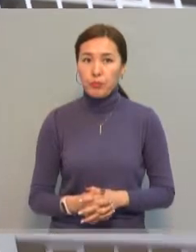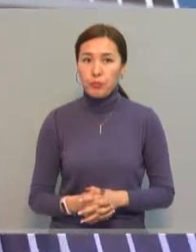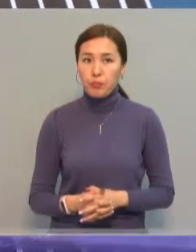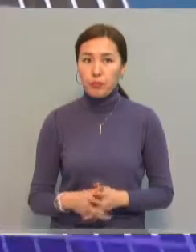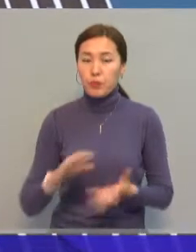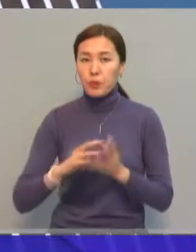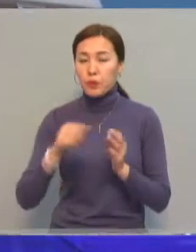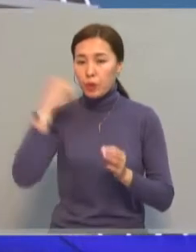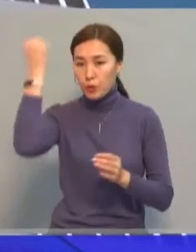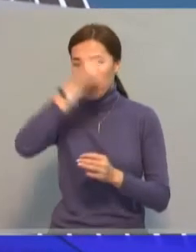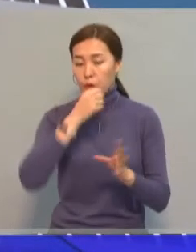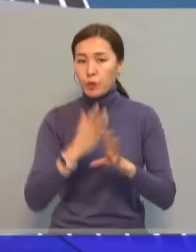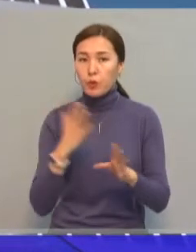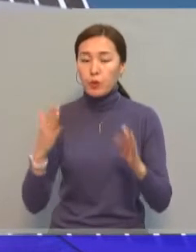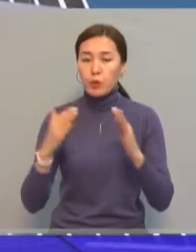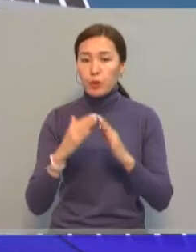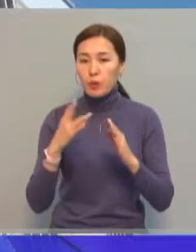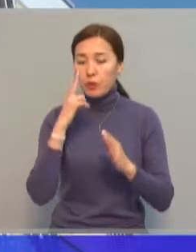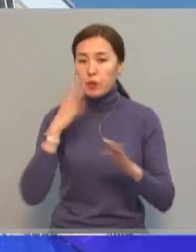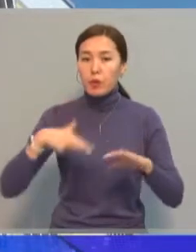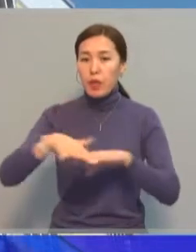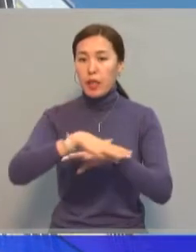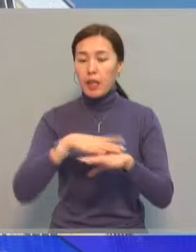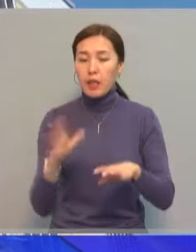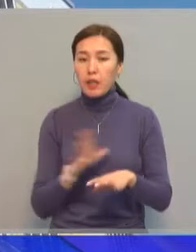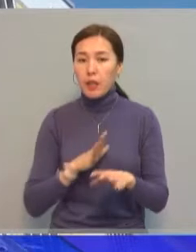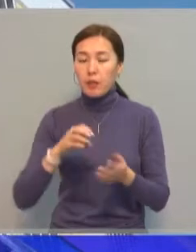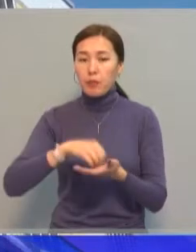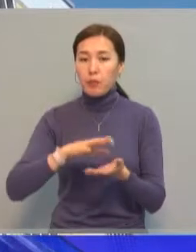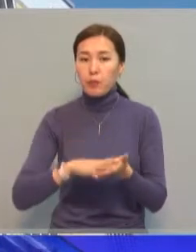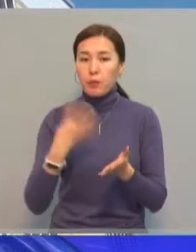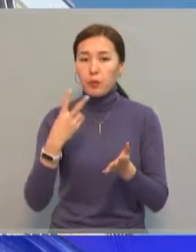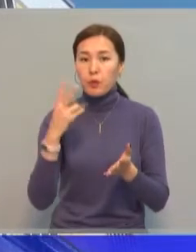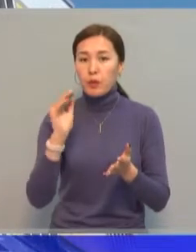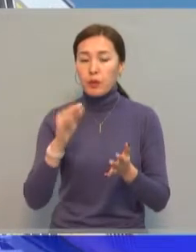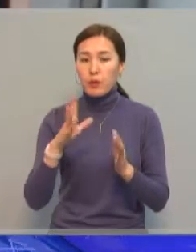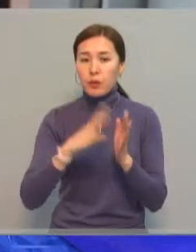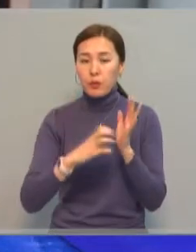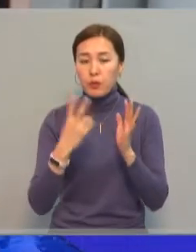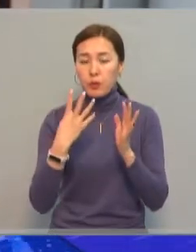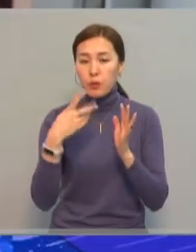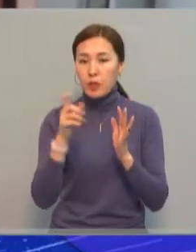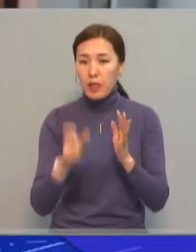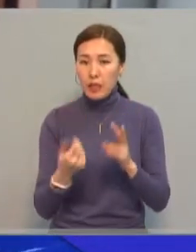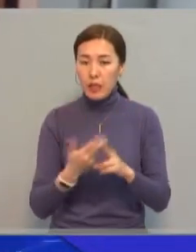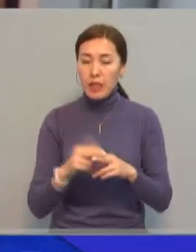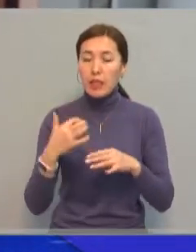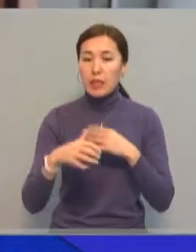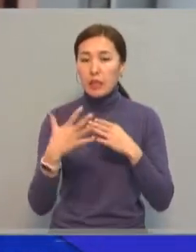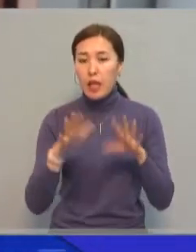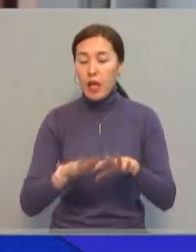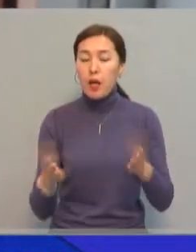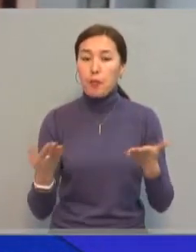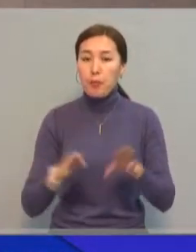По итогам прошлого года в очереди на жилье по городу в общей сложности было зарегистрировано 42 094 человека. Среди них